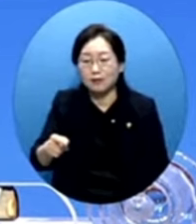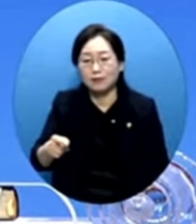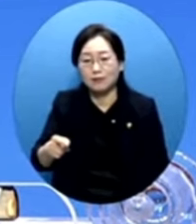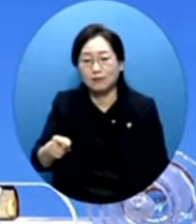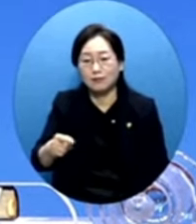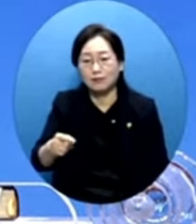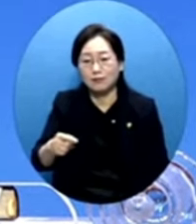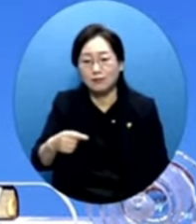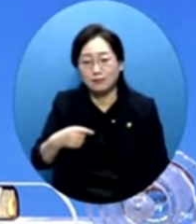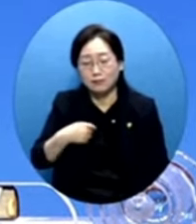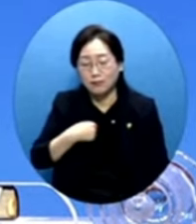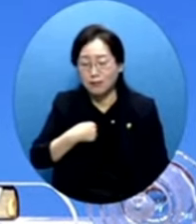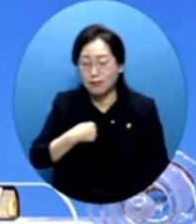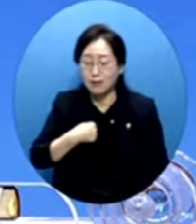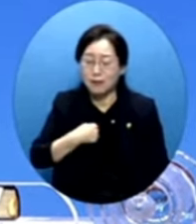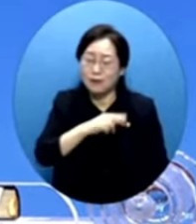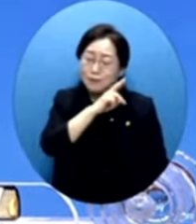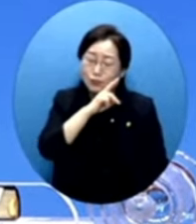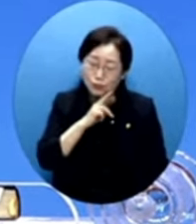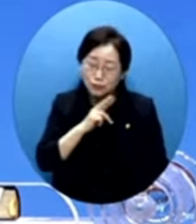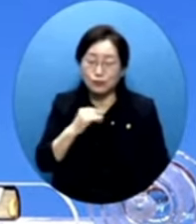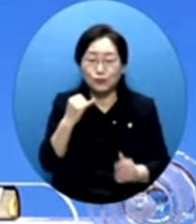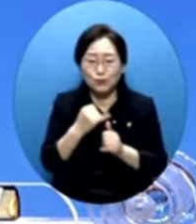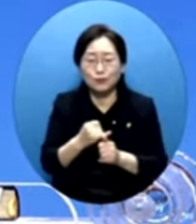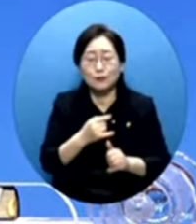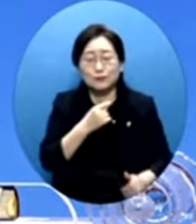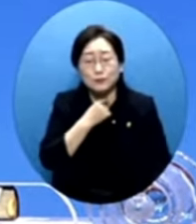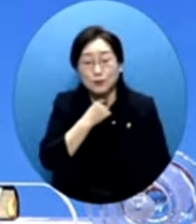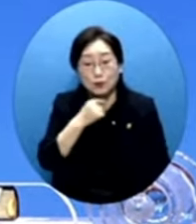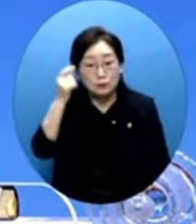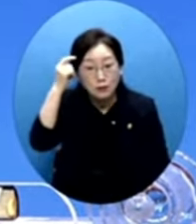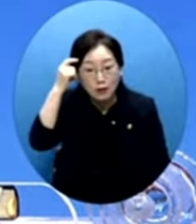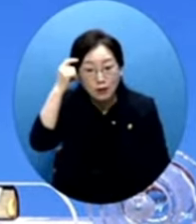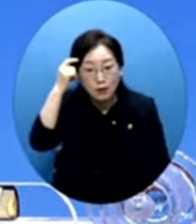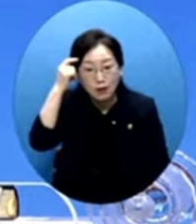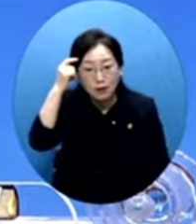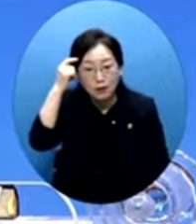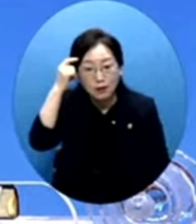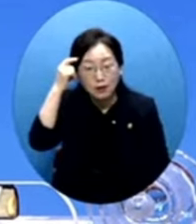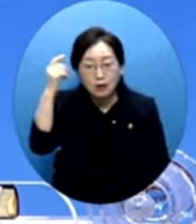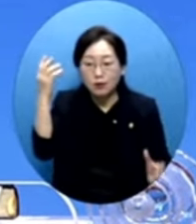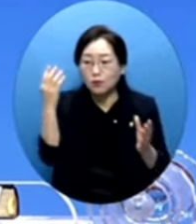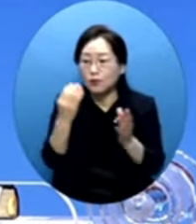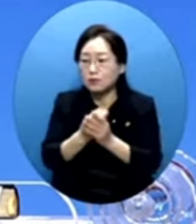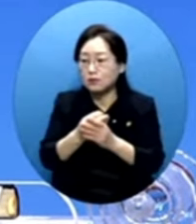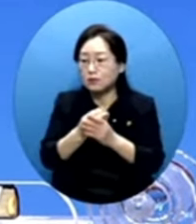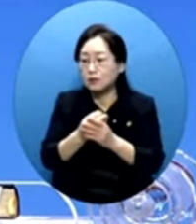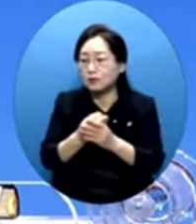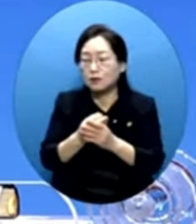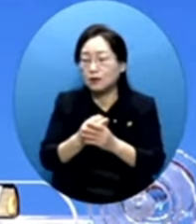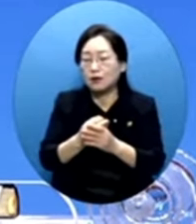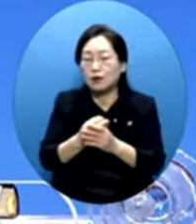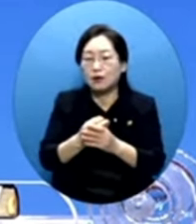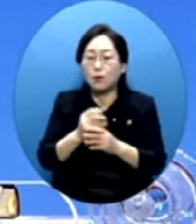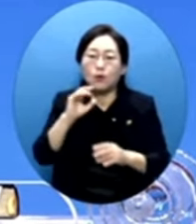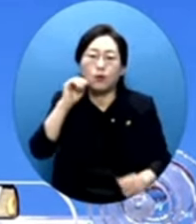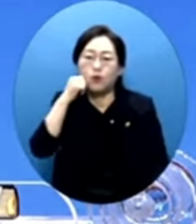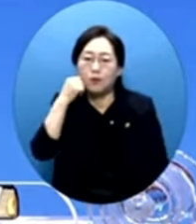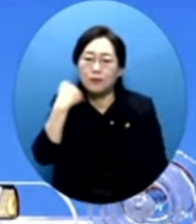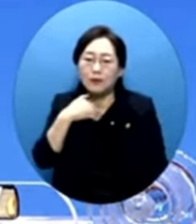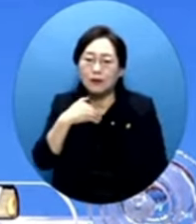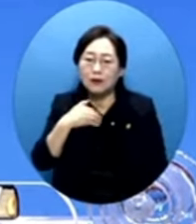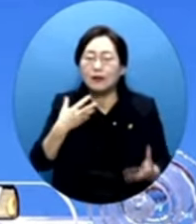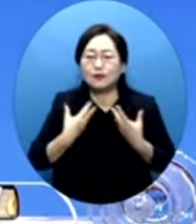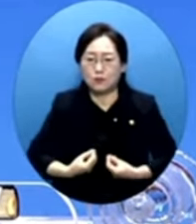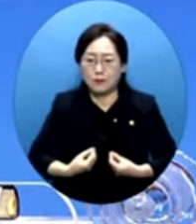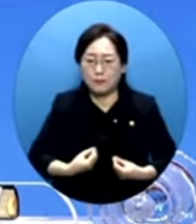돌아와서 편안하게 안정적인 가정을 이루고 살기로 했던 꿈이 하루 아침에 무너지면서 크게 절망했습니다 그런데 오늘날